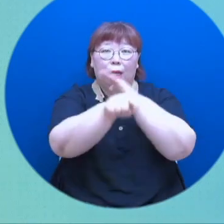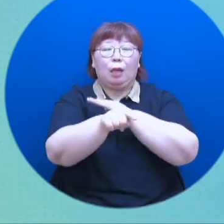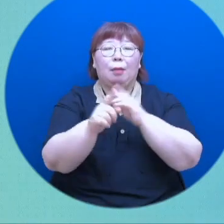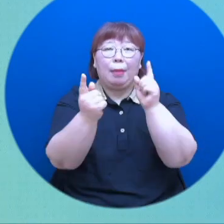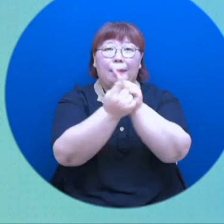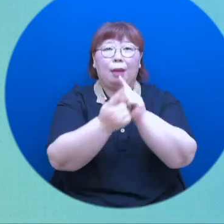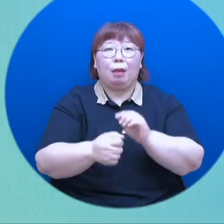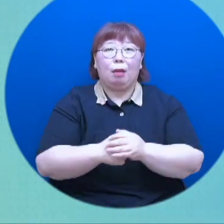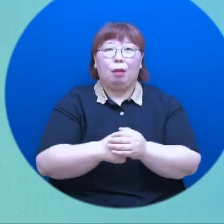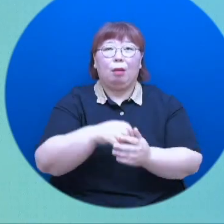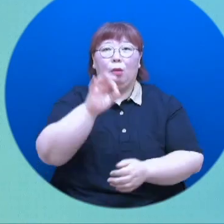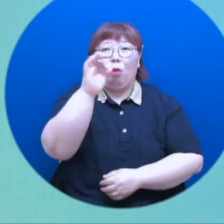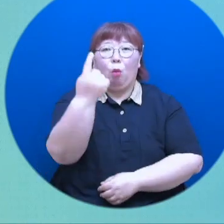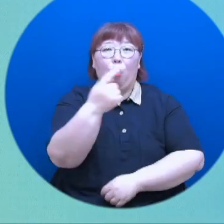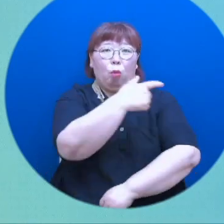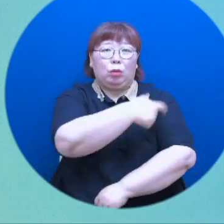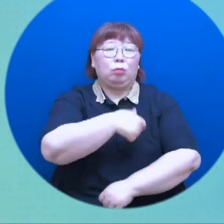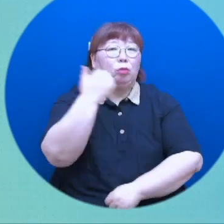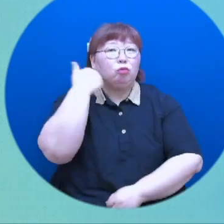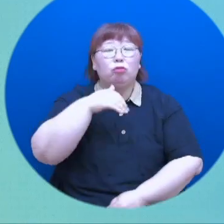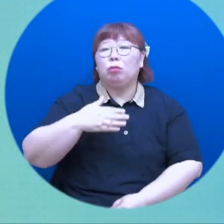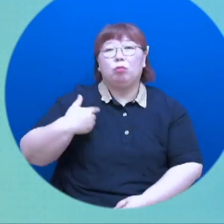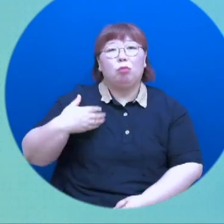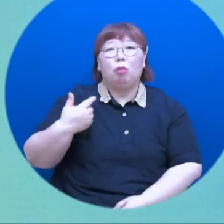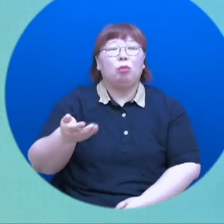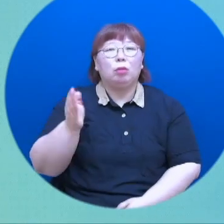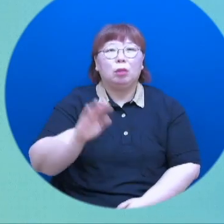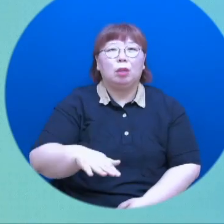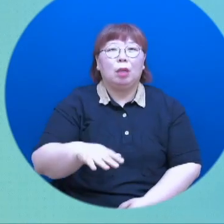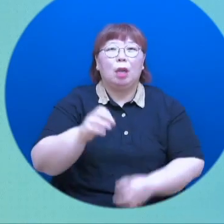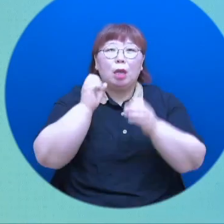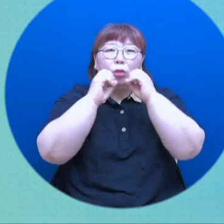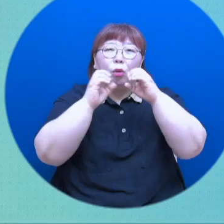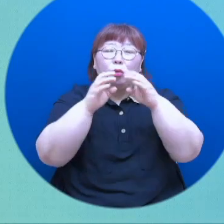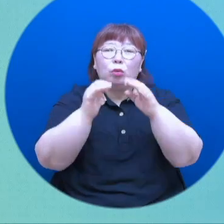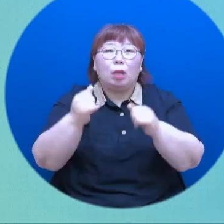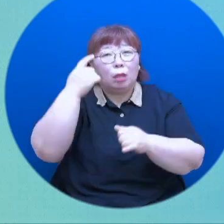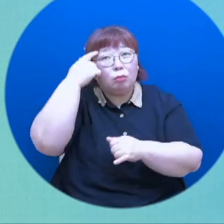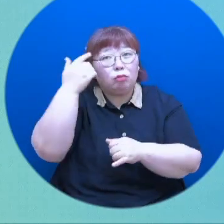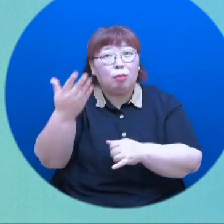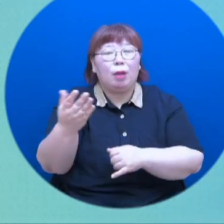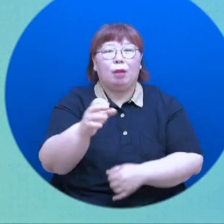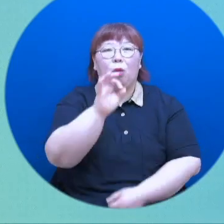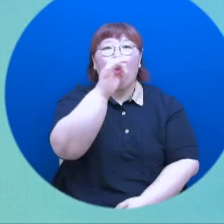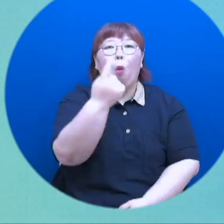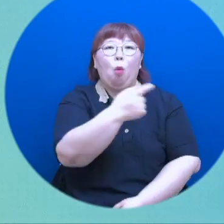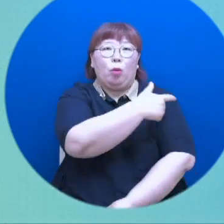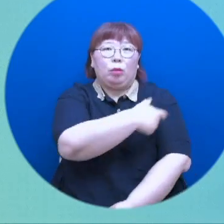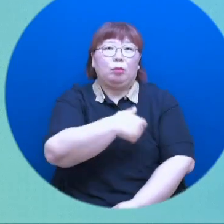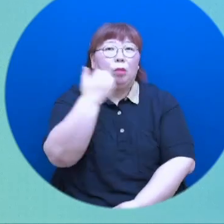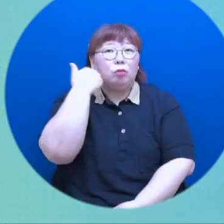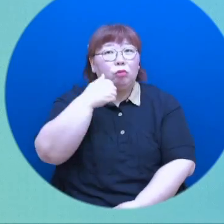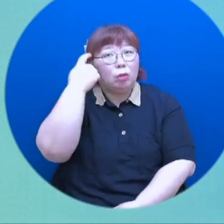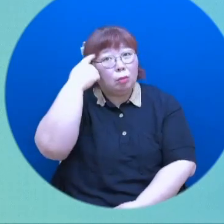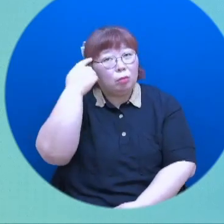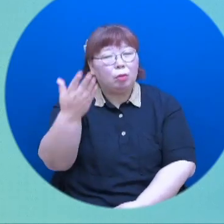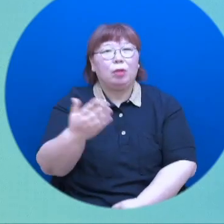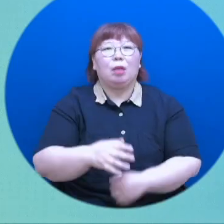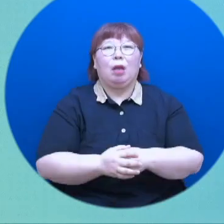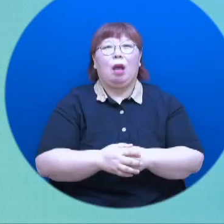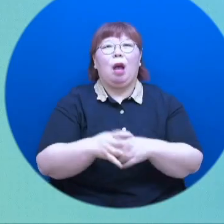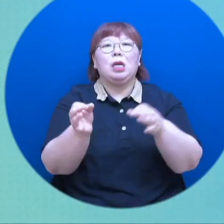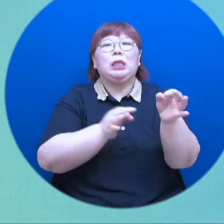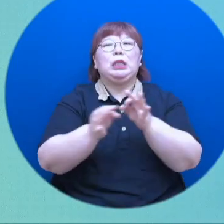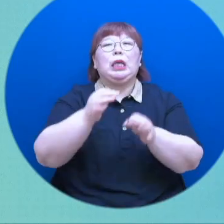근데 오집사가 누군지 모르죠. 그래야 전도사님에게 오집사님 누구냐고 찾아가 봤더니 은행